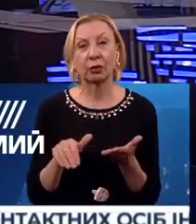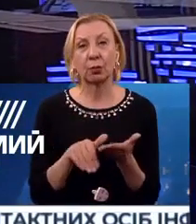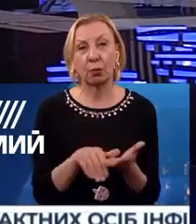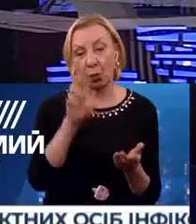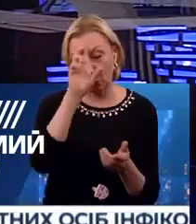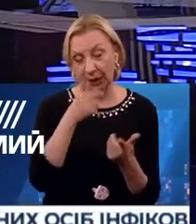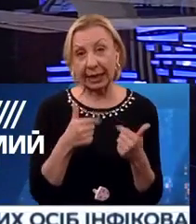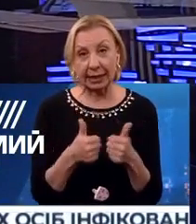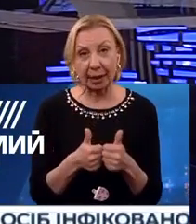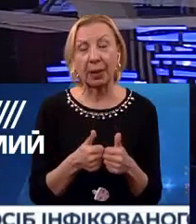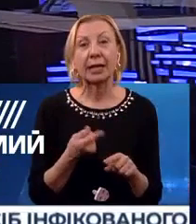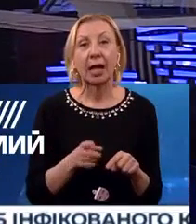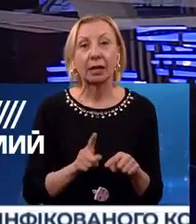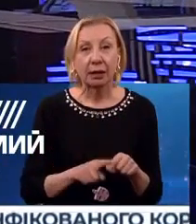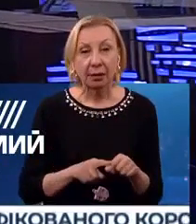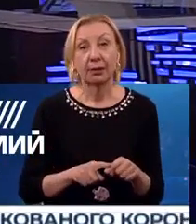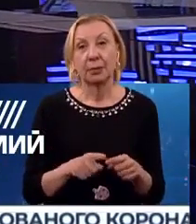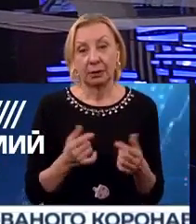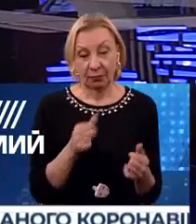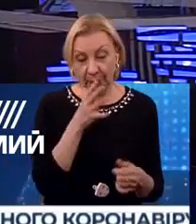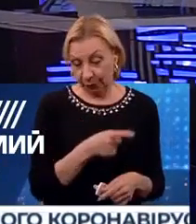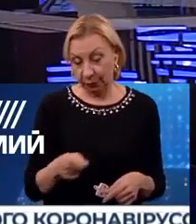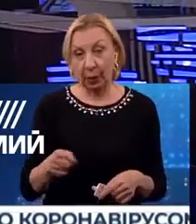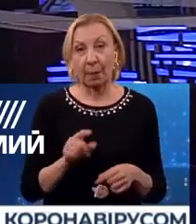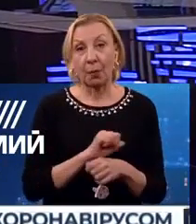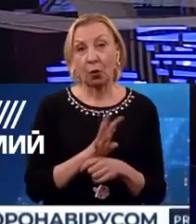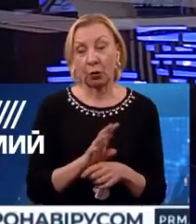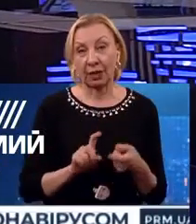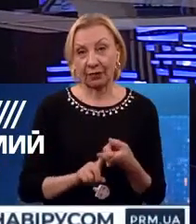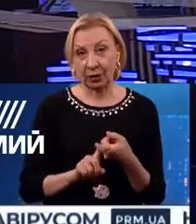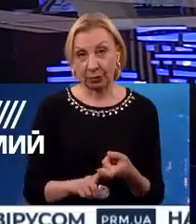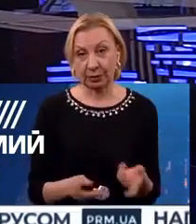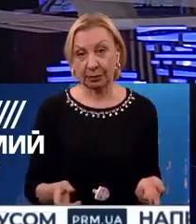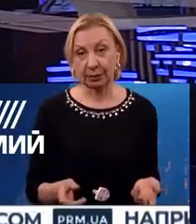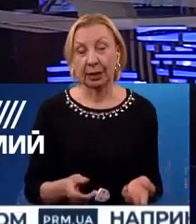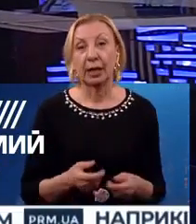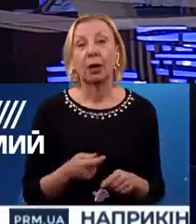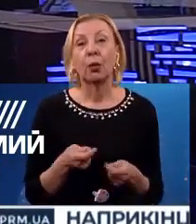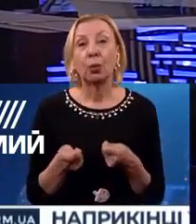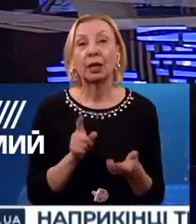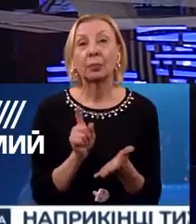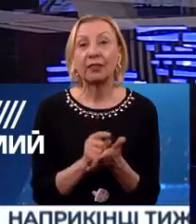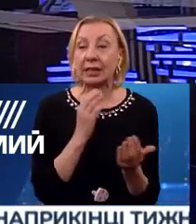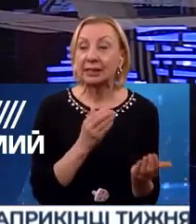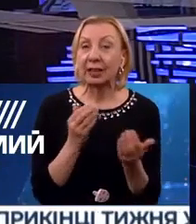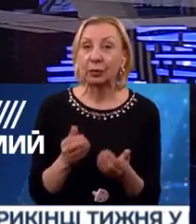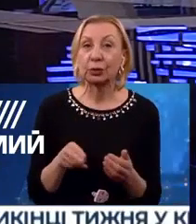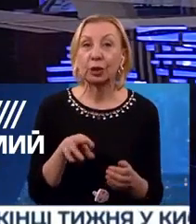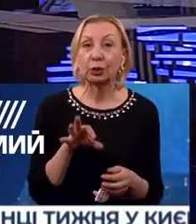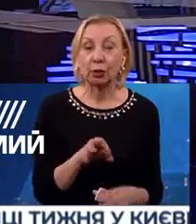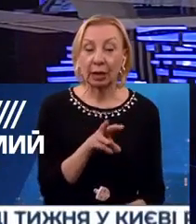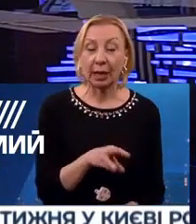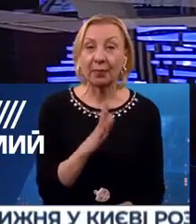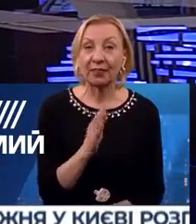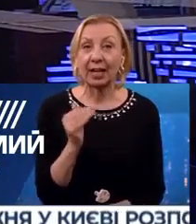коронавірусом. І ці кошти надаються без умов продажу землі чи іншого багатства. Уряд повинен звернутися до Міжнародного